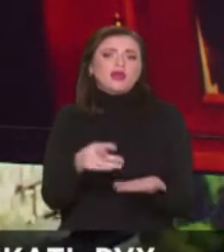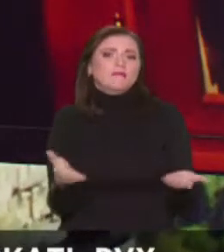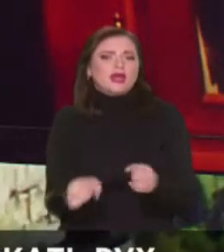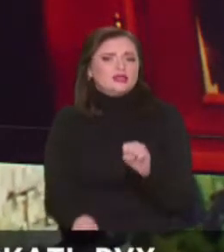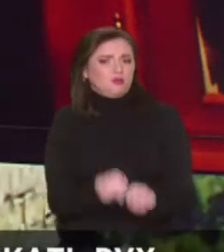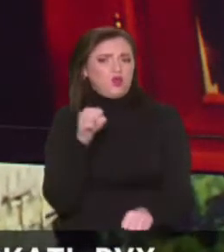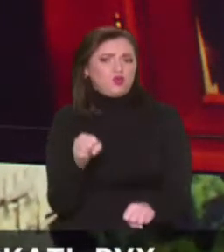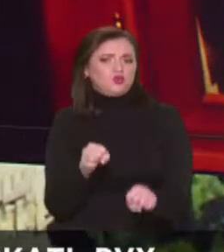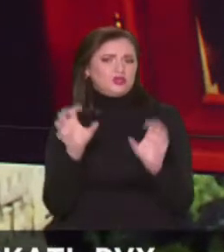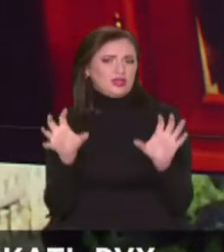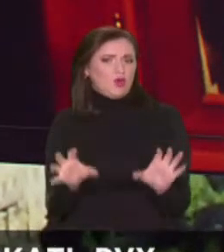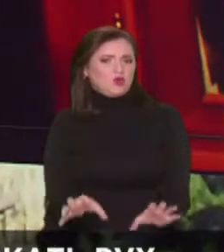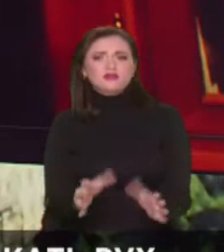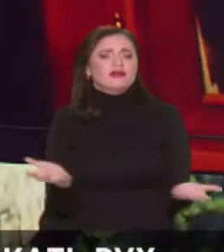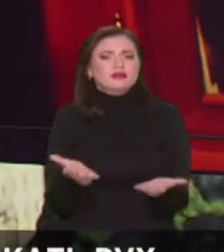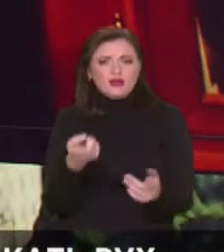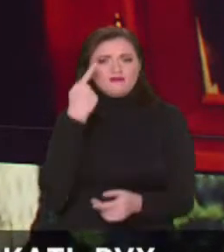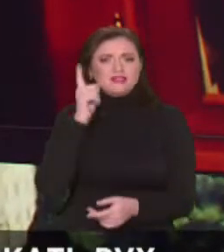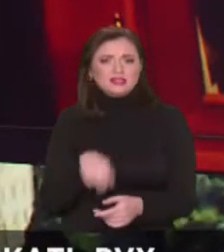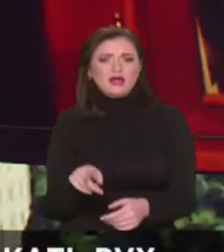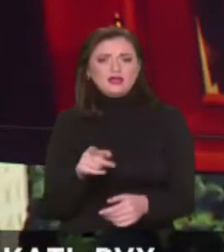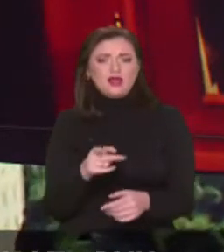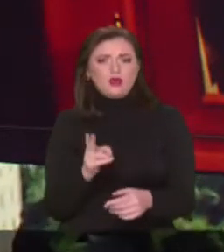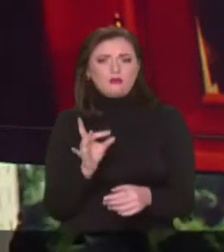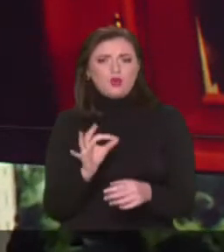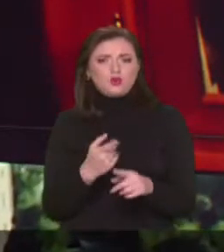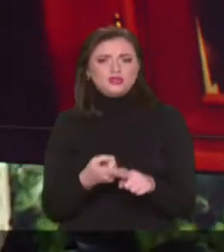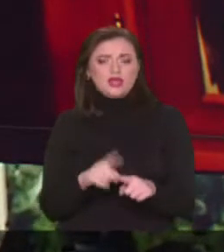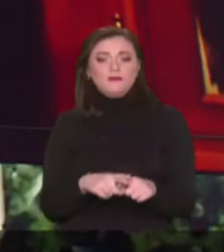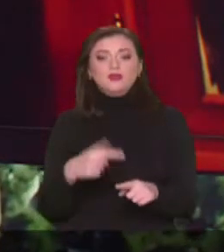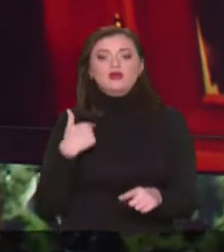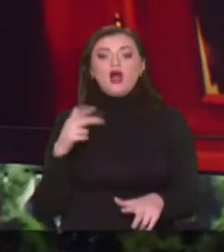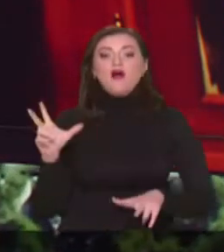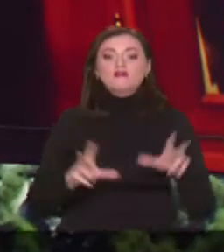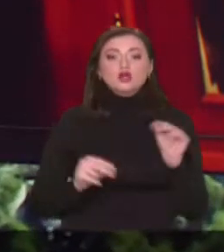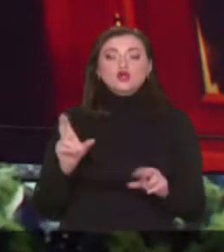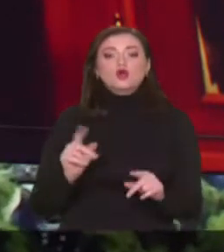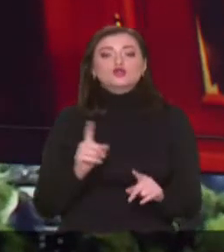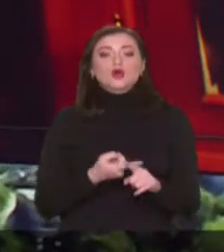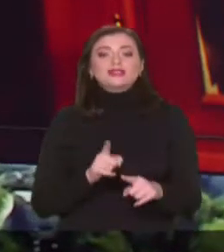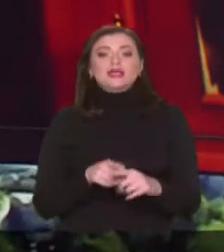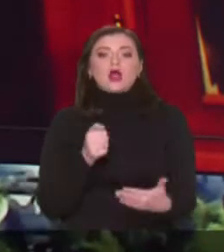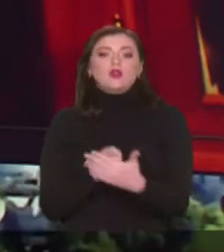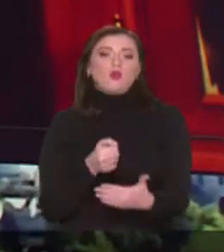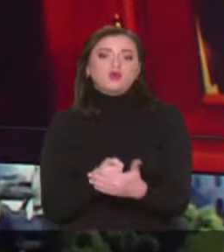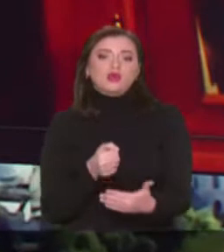порушення законодавства. Яке? Ви знаєте про це? Я вважаю, що це лобіювання